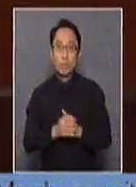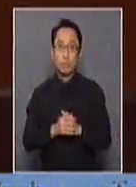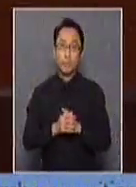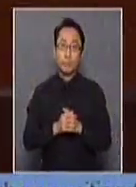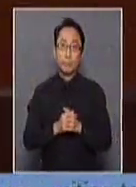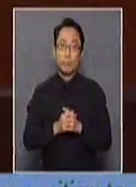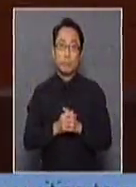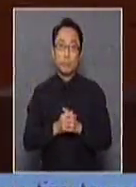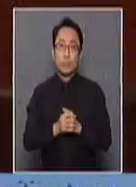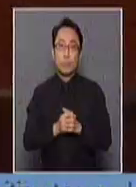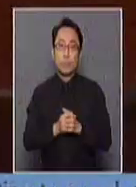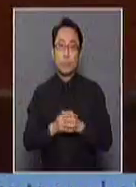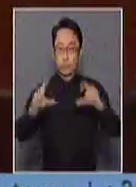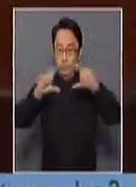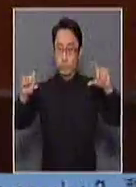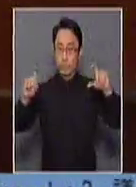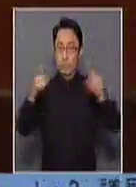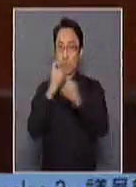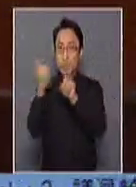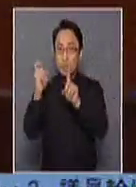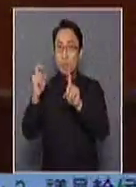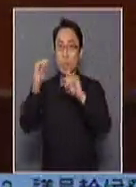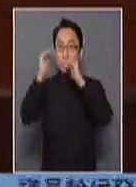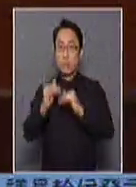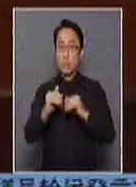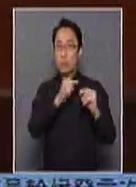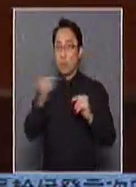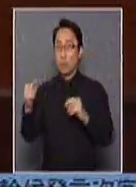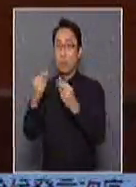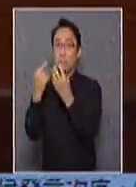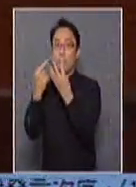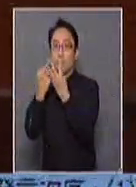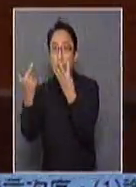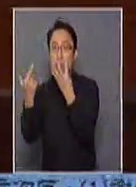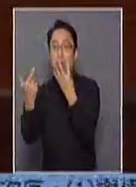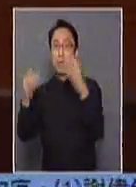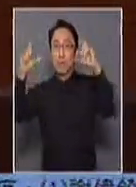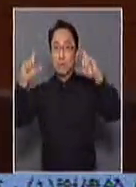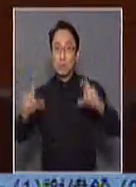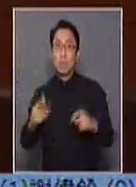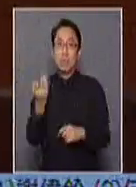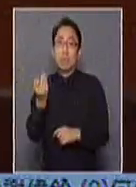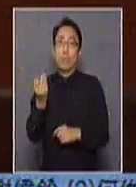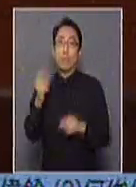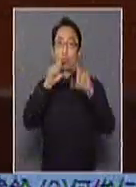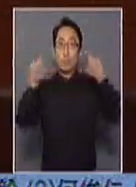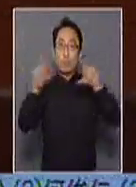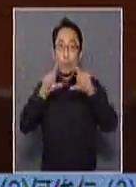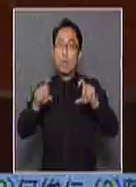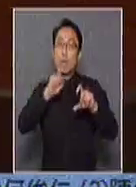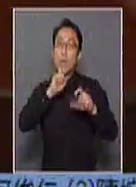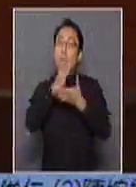就這樣看，第19段到第48段總共就30段，但是就不止30段，它有幾段